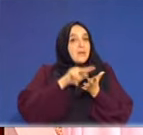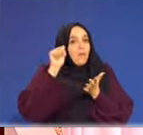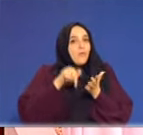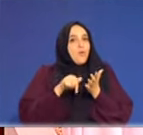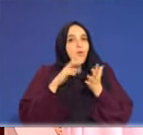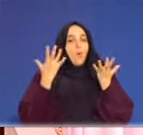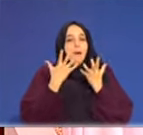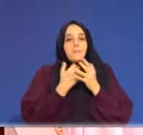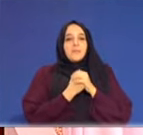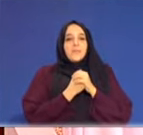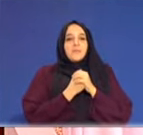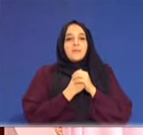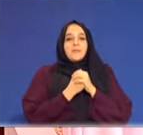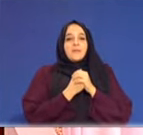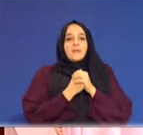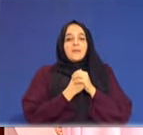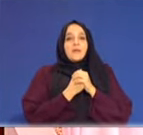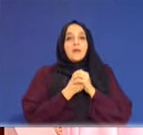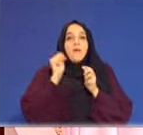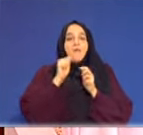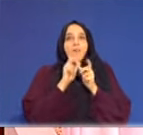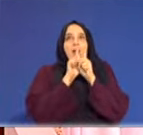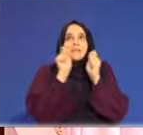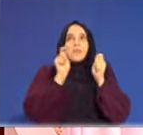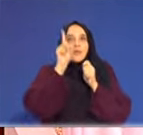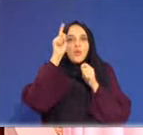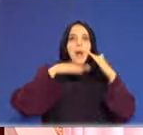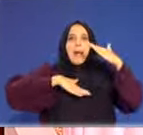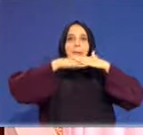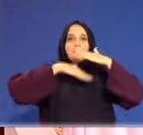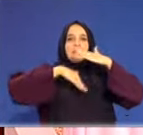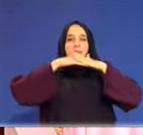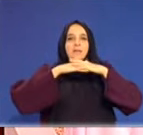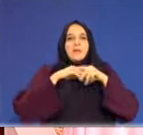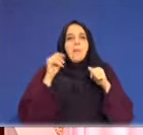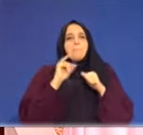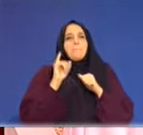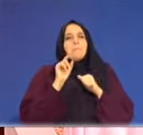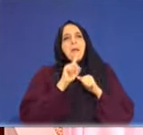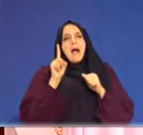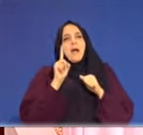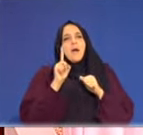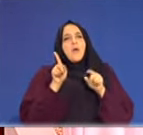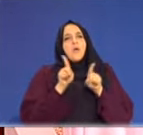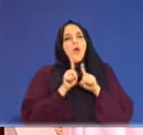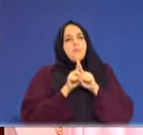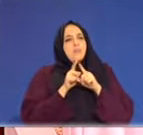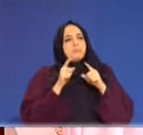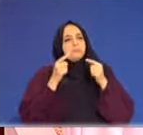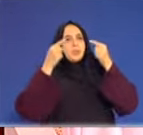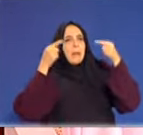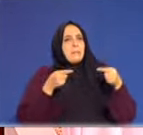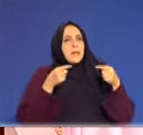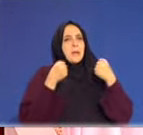السا إلا قصف كنزاليث شرعيث. ماشي ما مخلف يخصيمان ولا